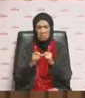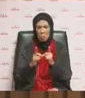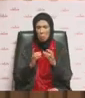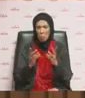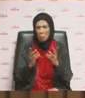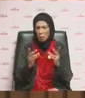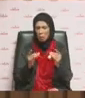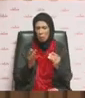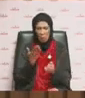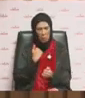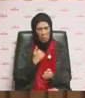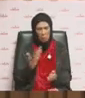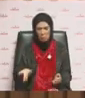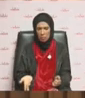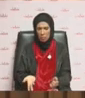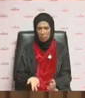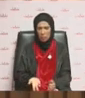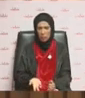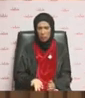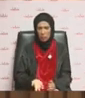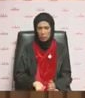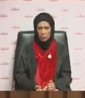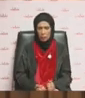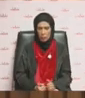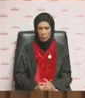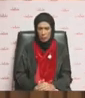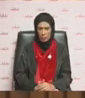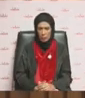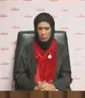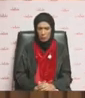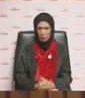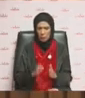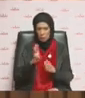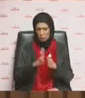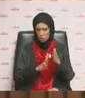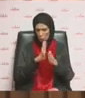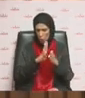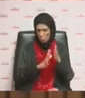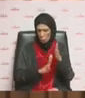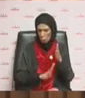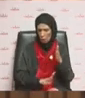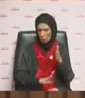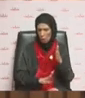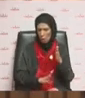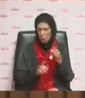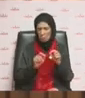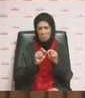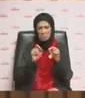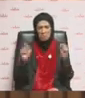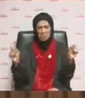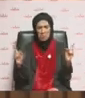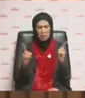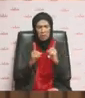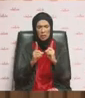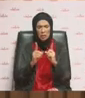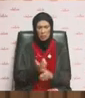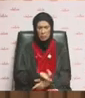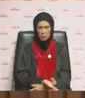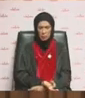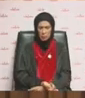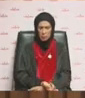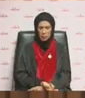والاستثمارات السياحية والعوائد المرجوة منها بجدول توضيحي ل4 سنوات السابقة والمتوقع للسنوات